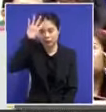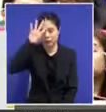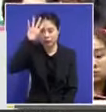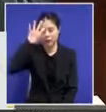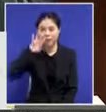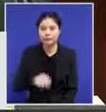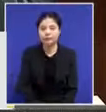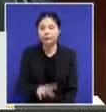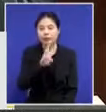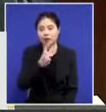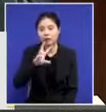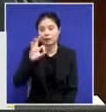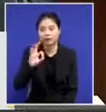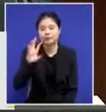ครับ